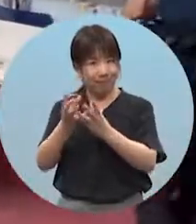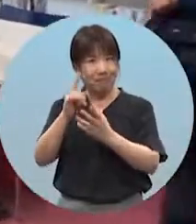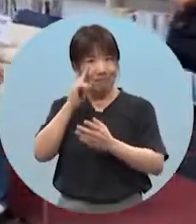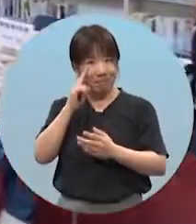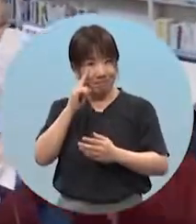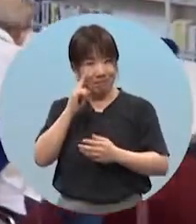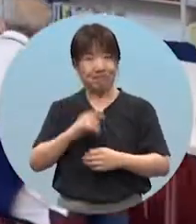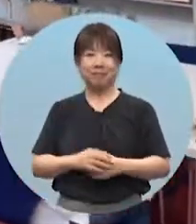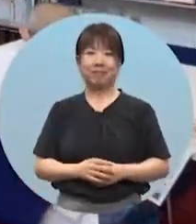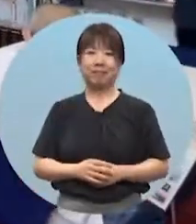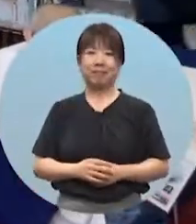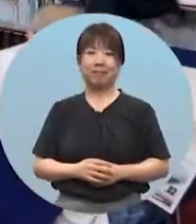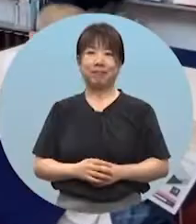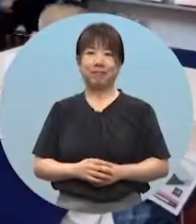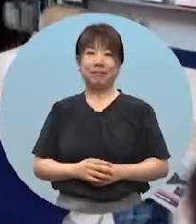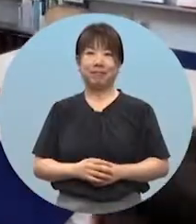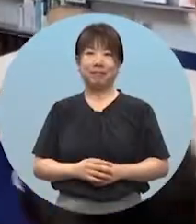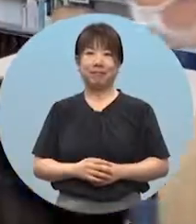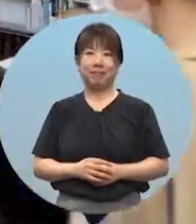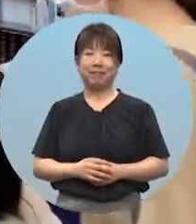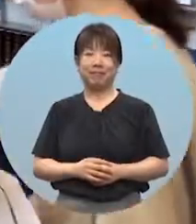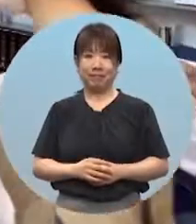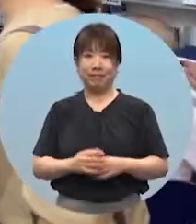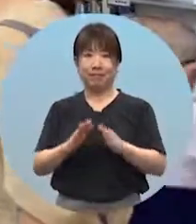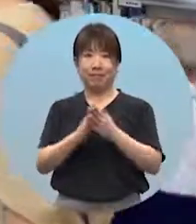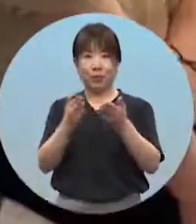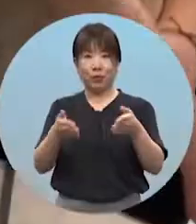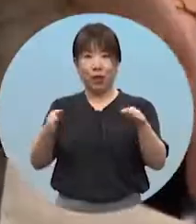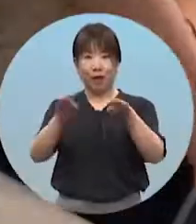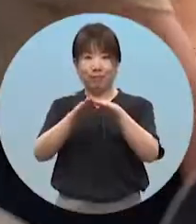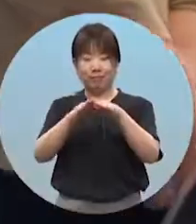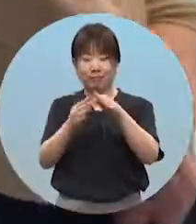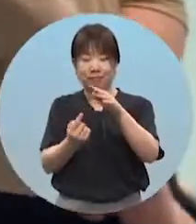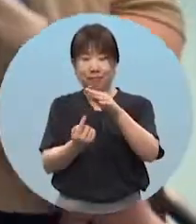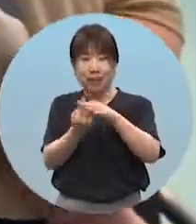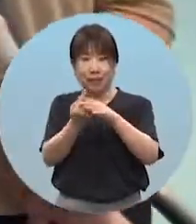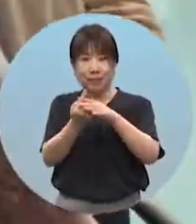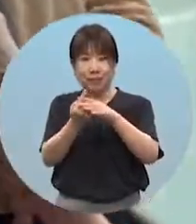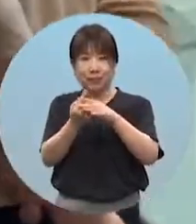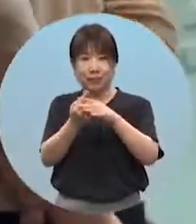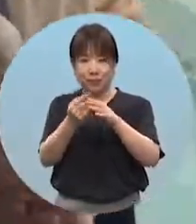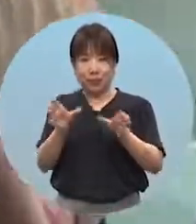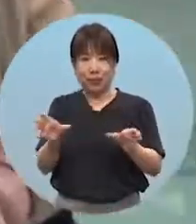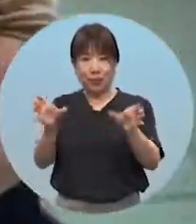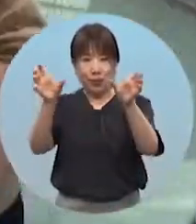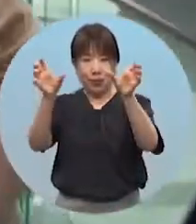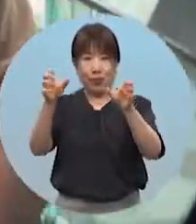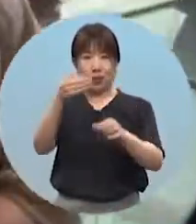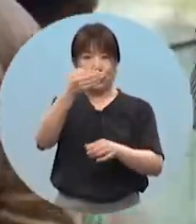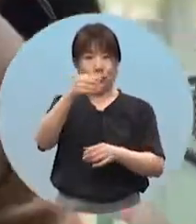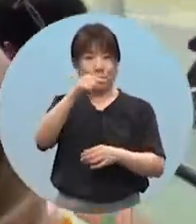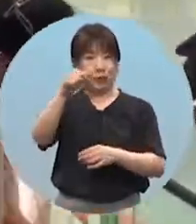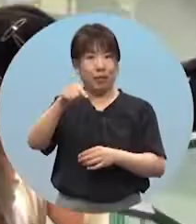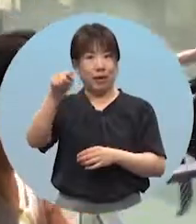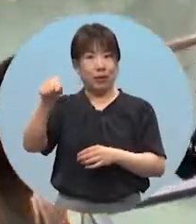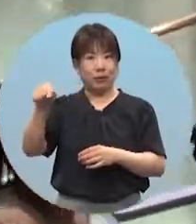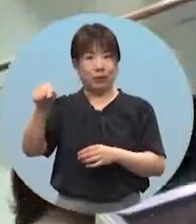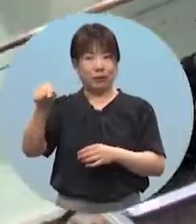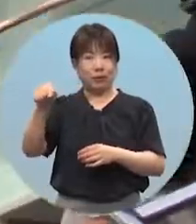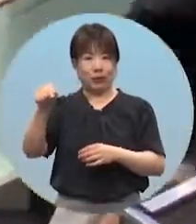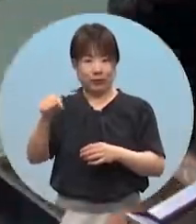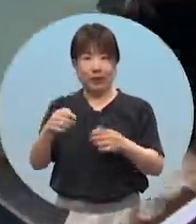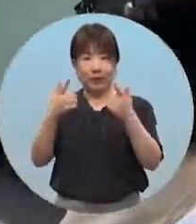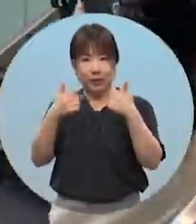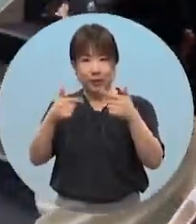カレードのシンボルでもある高さおよそ9メートルのブックタワー、普段立ち入ることができない場所